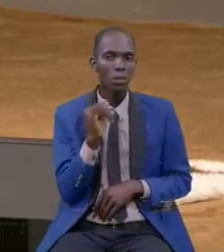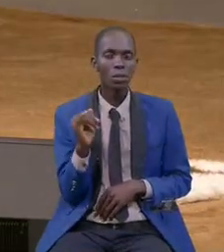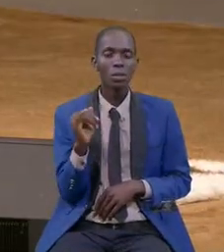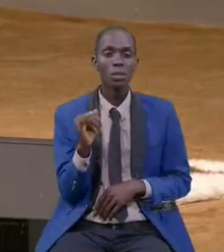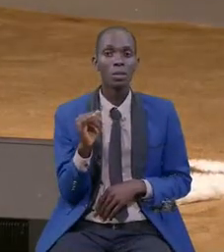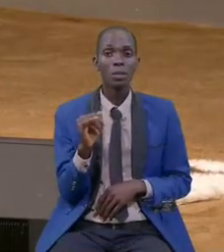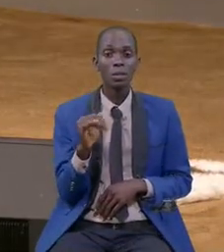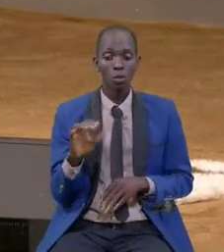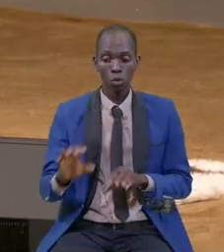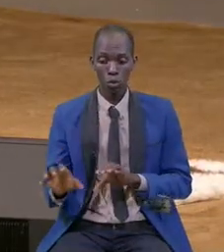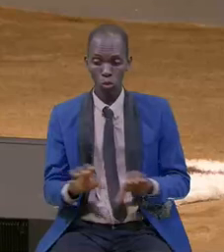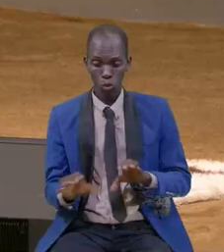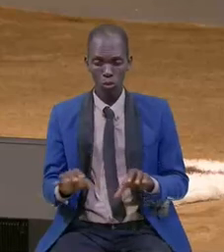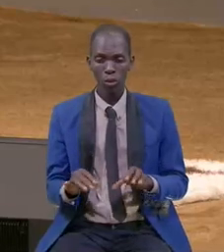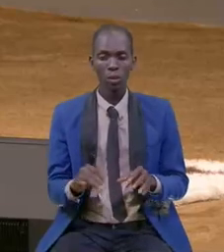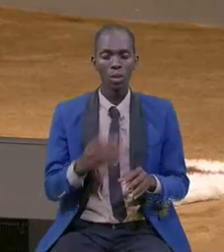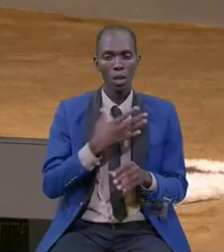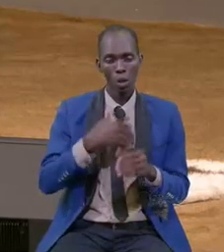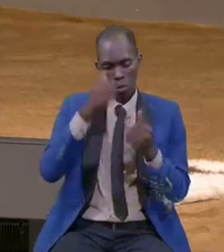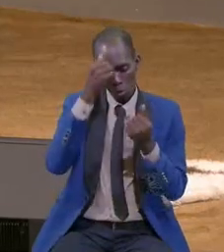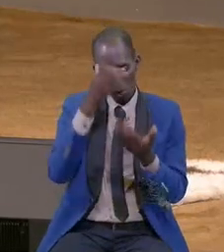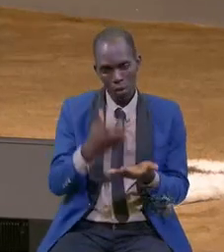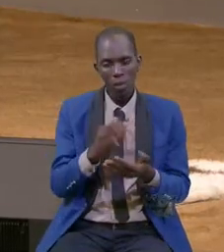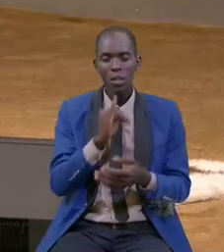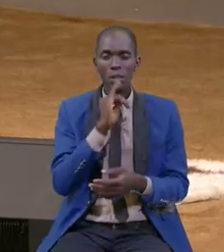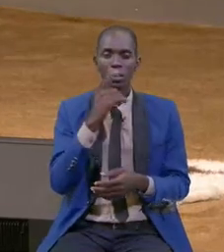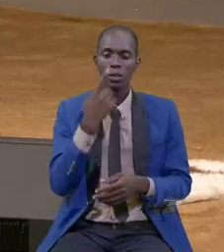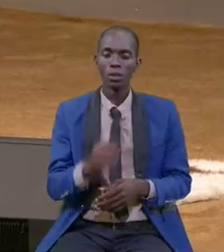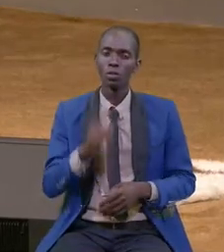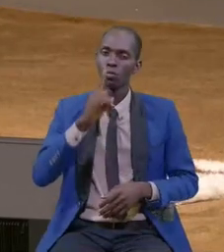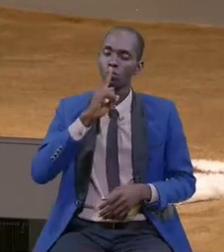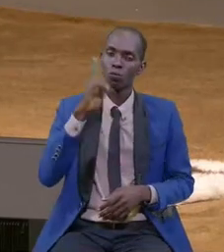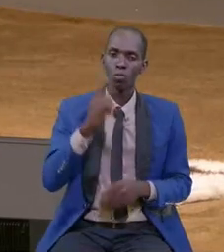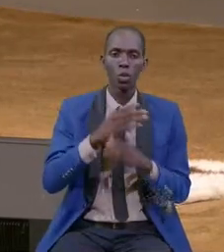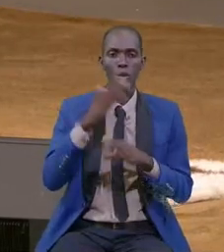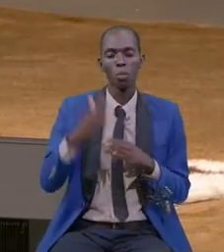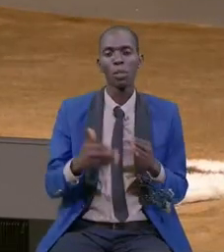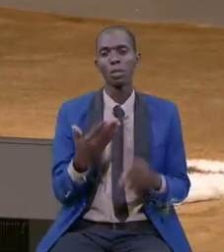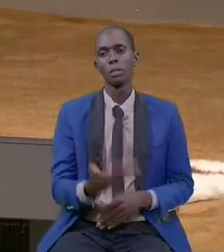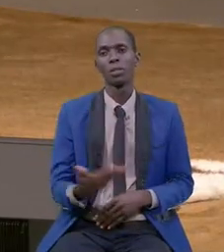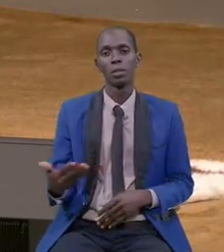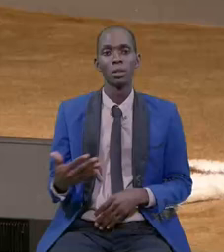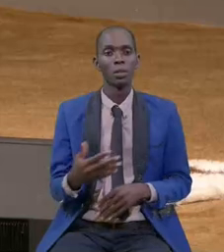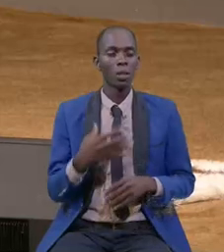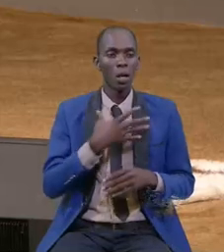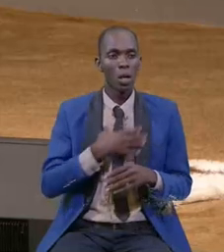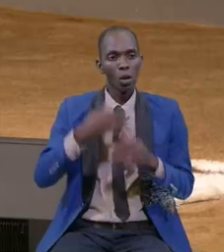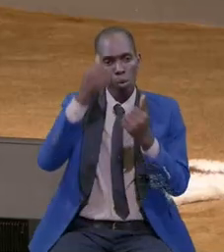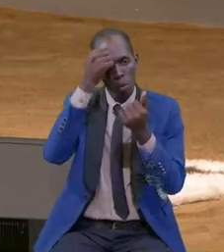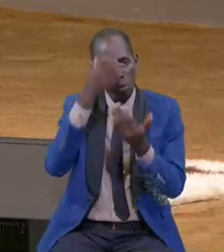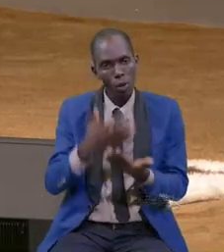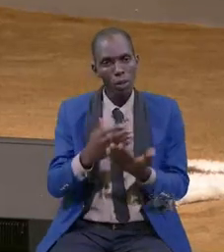chose faire obéir c'est la réelle chose il obéit et parti sans